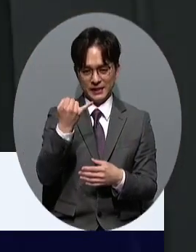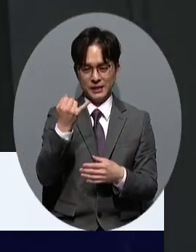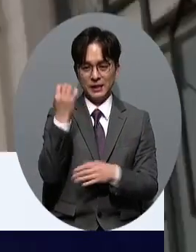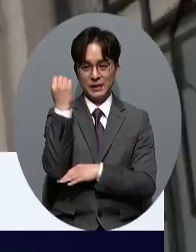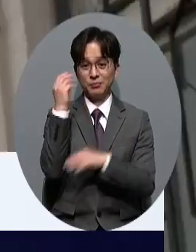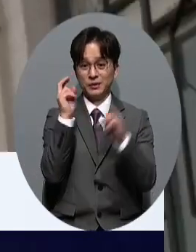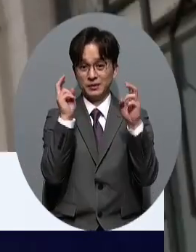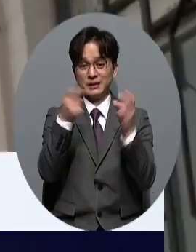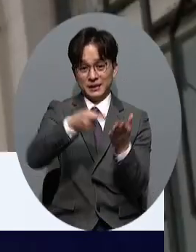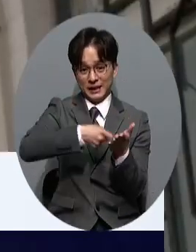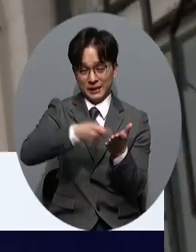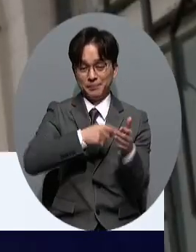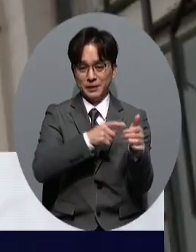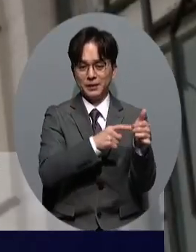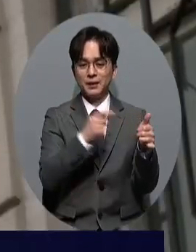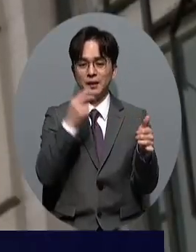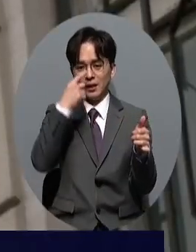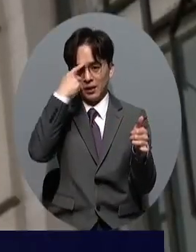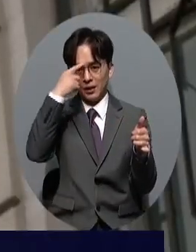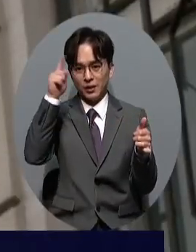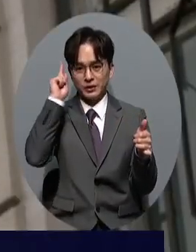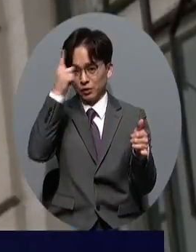기밀 정보를 수집했다고 밝혔습니다.